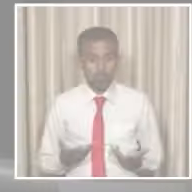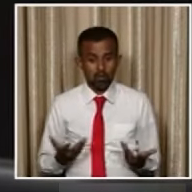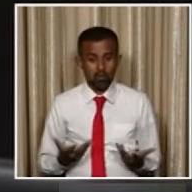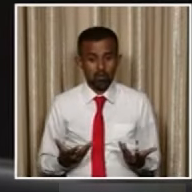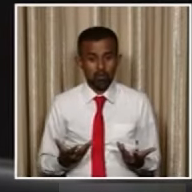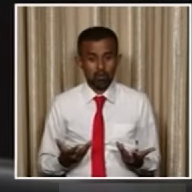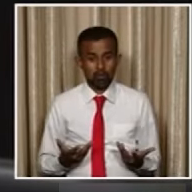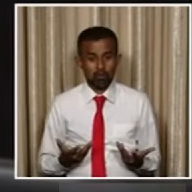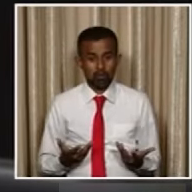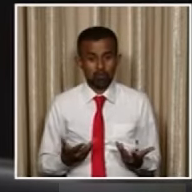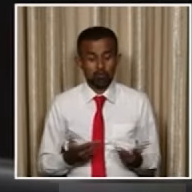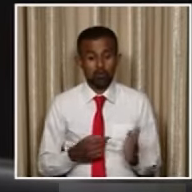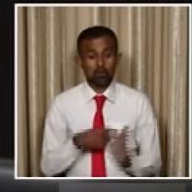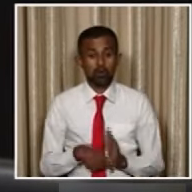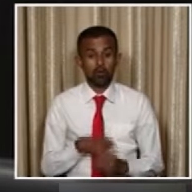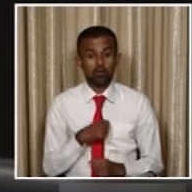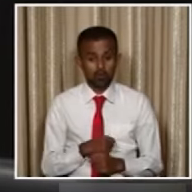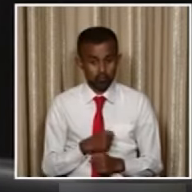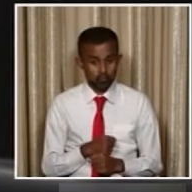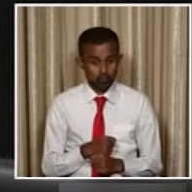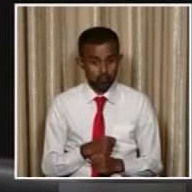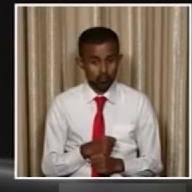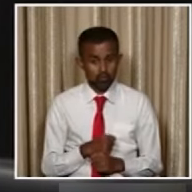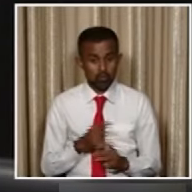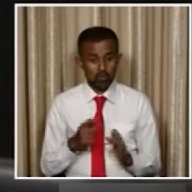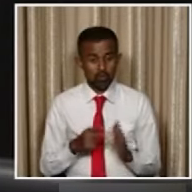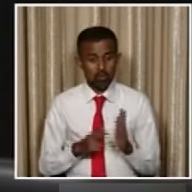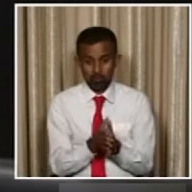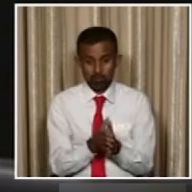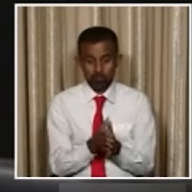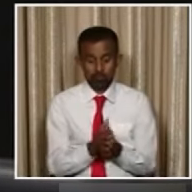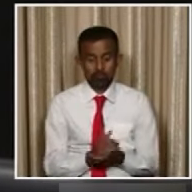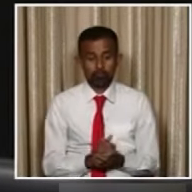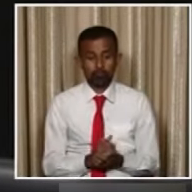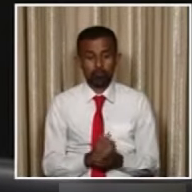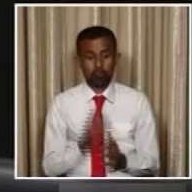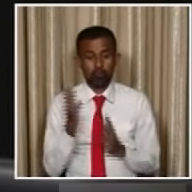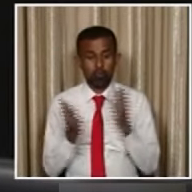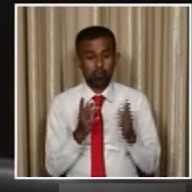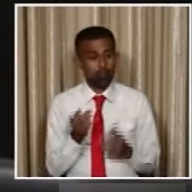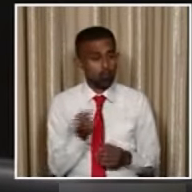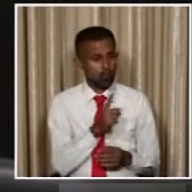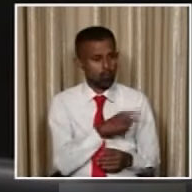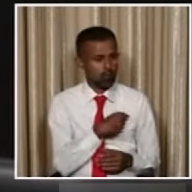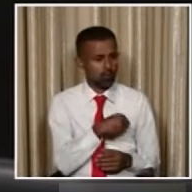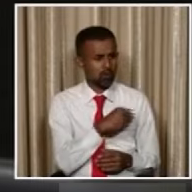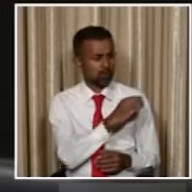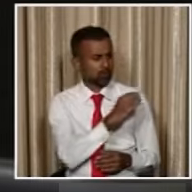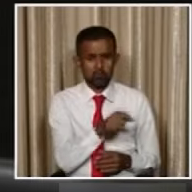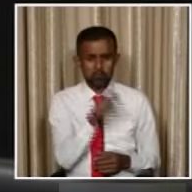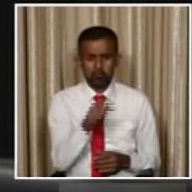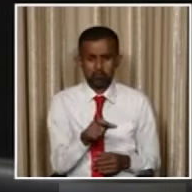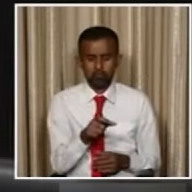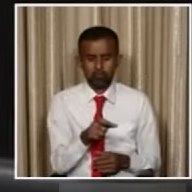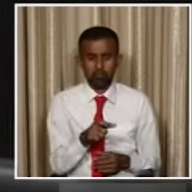බෑ. ලංකා ආණ්ඩුව ජාත්‍යන්තර මූල්‍ය අරමුදල සමගත් ලෝකයේ සියලුම අපිට ණය දීපු ණයමියන්